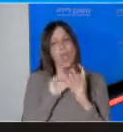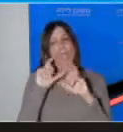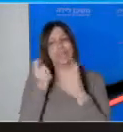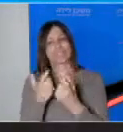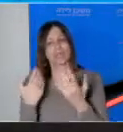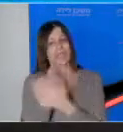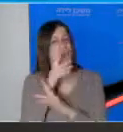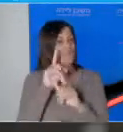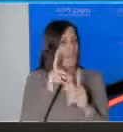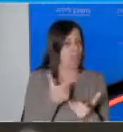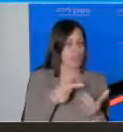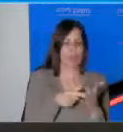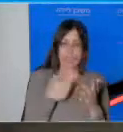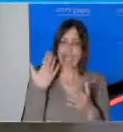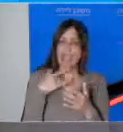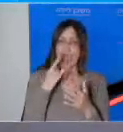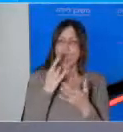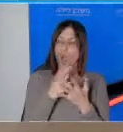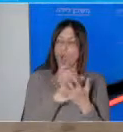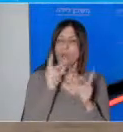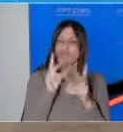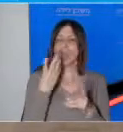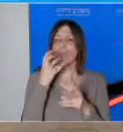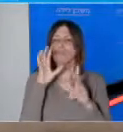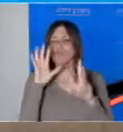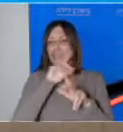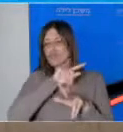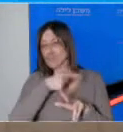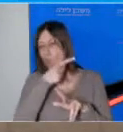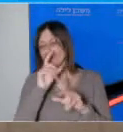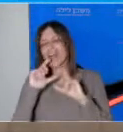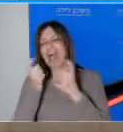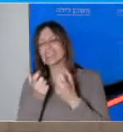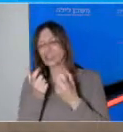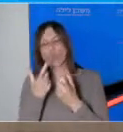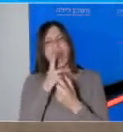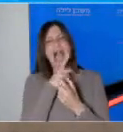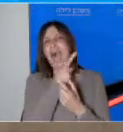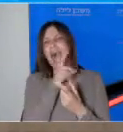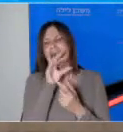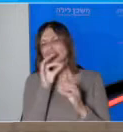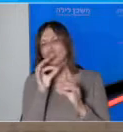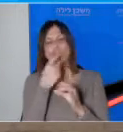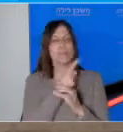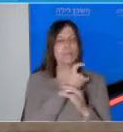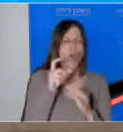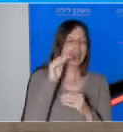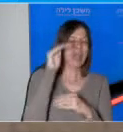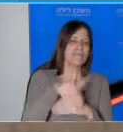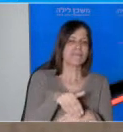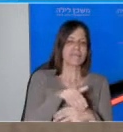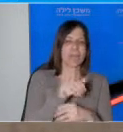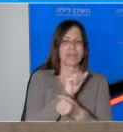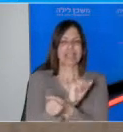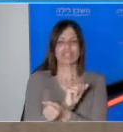אתה יודע למה? כי היה חוק שמאפשר 48 שעות ועצרו עשרות, אם לא מאות, אם לא אלפי מעצרי שם. סתם,